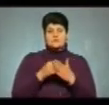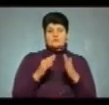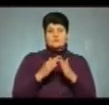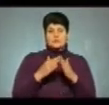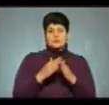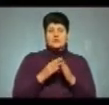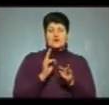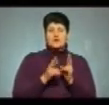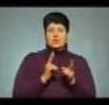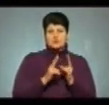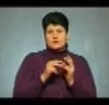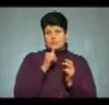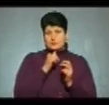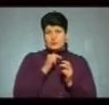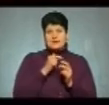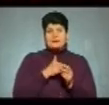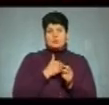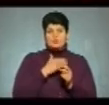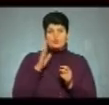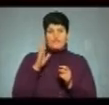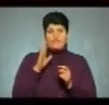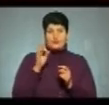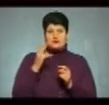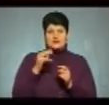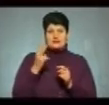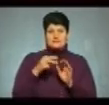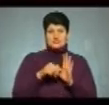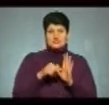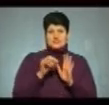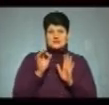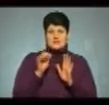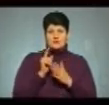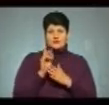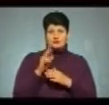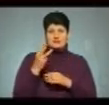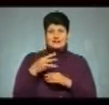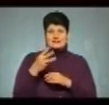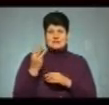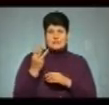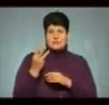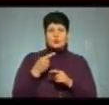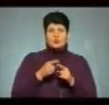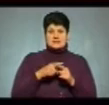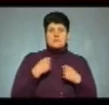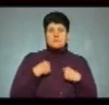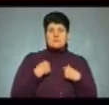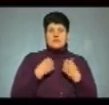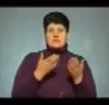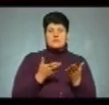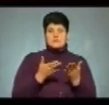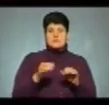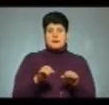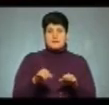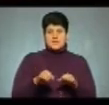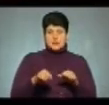На кухні вимірює температуру води. 26 градусів, має бути 33. От такою водою ми миємося, миємо